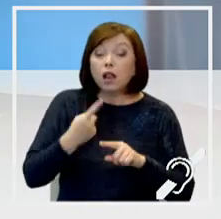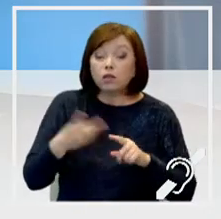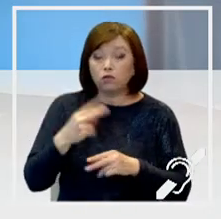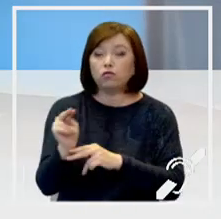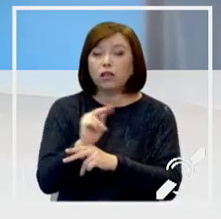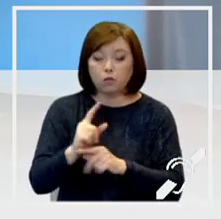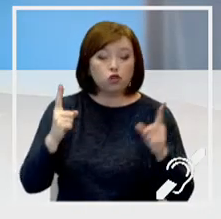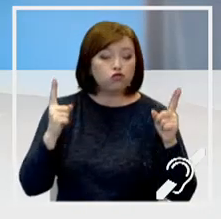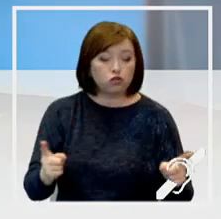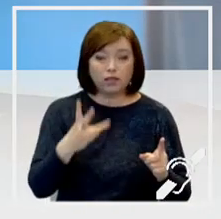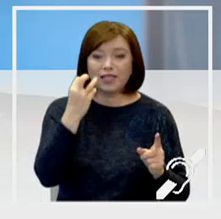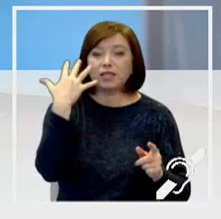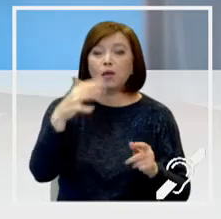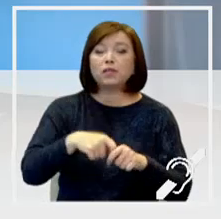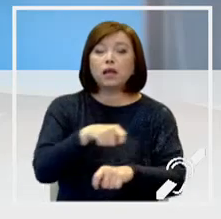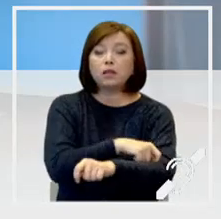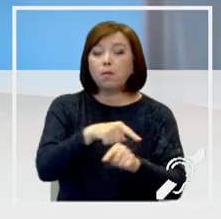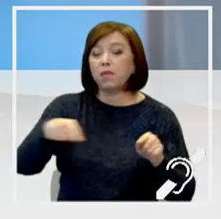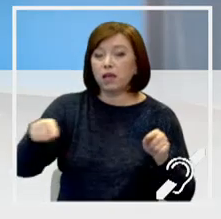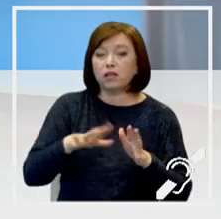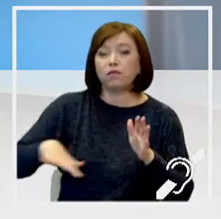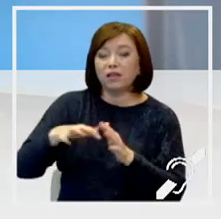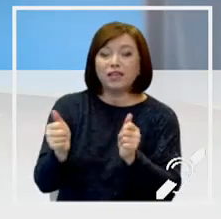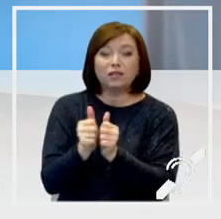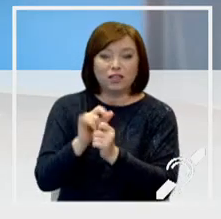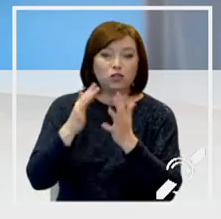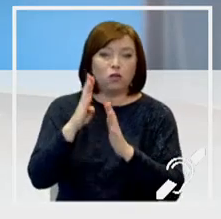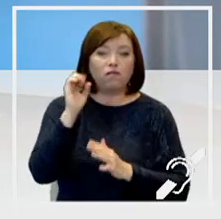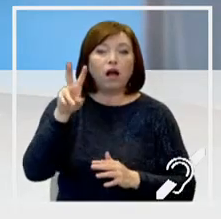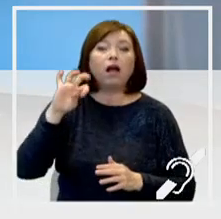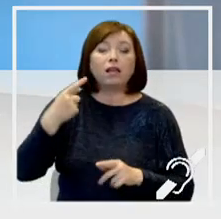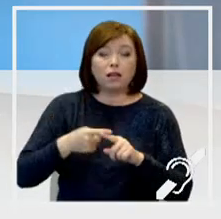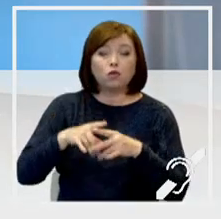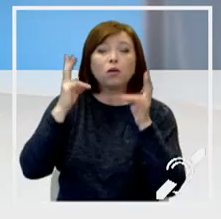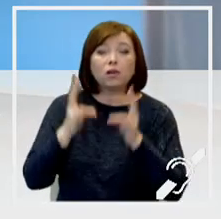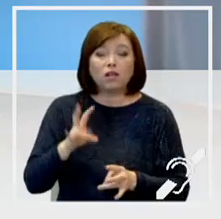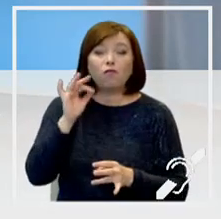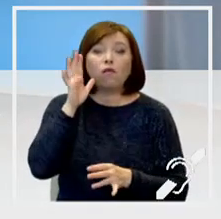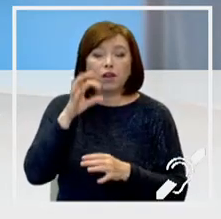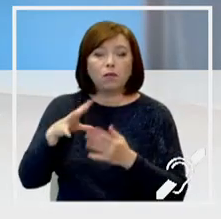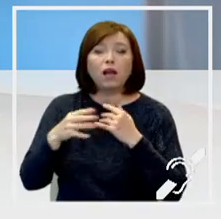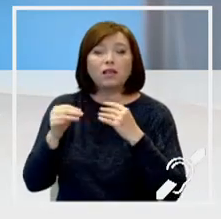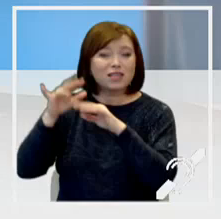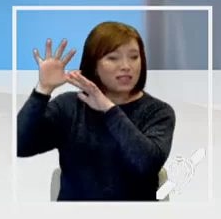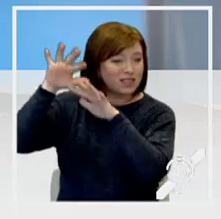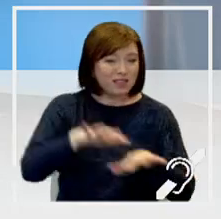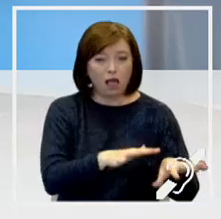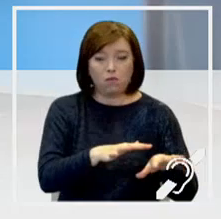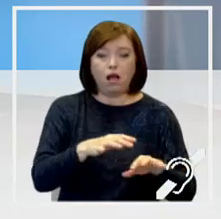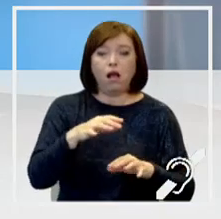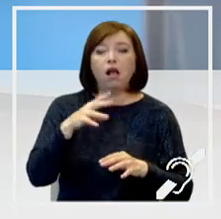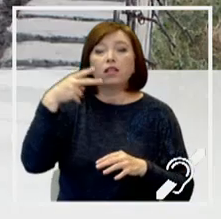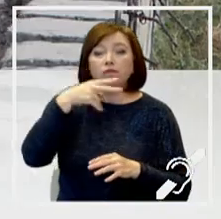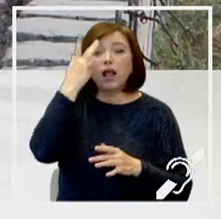reparată o porțiune de 350 de metri din zona satului Văleni, avariată în timpul alunecărilor de teren din vara anului